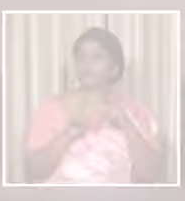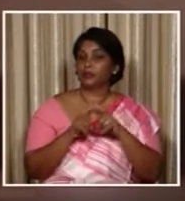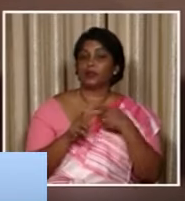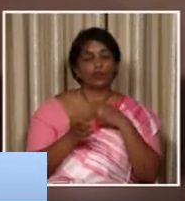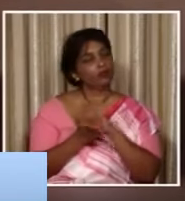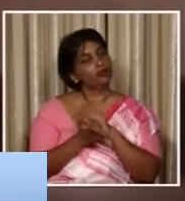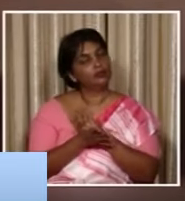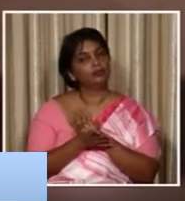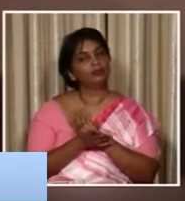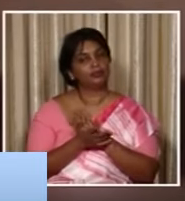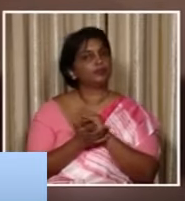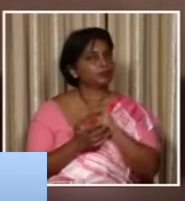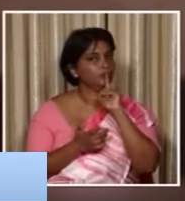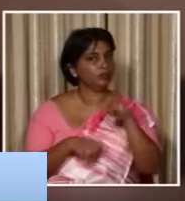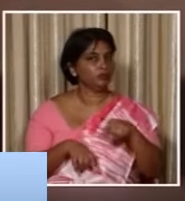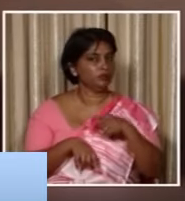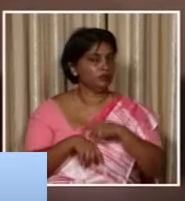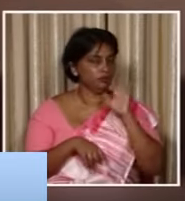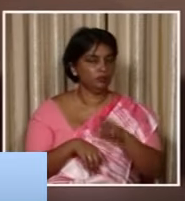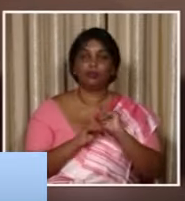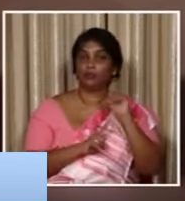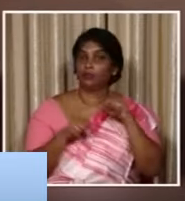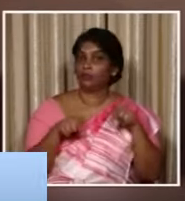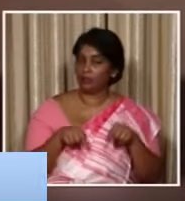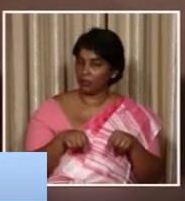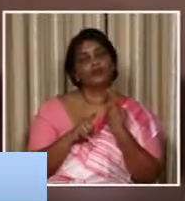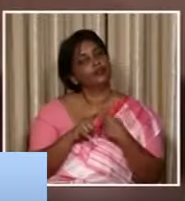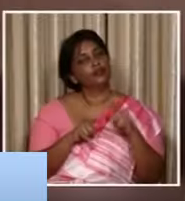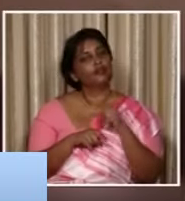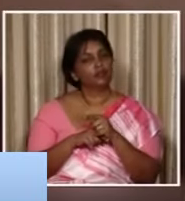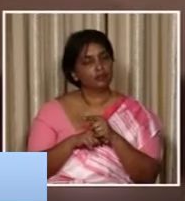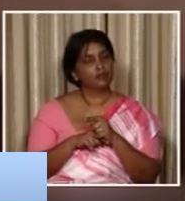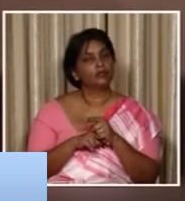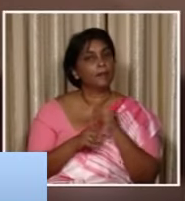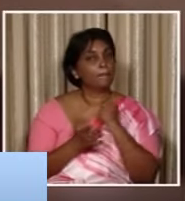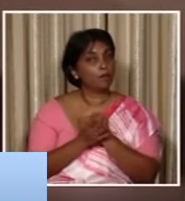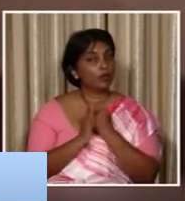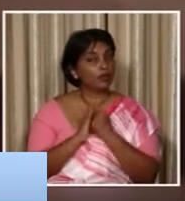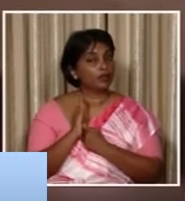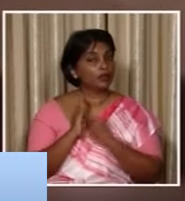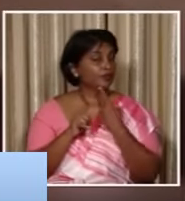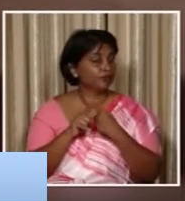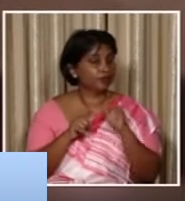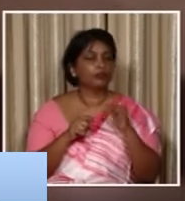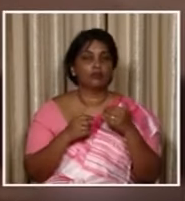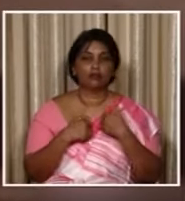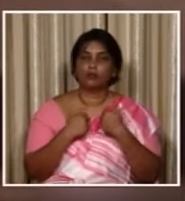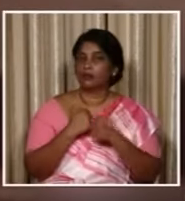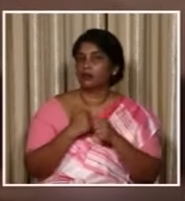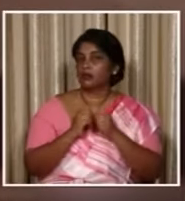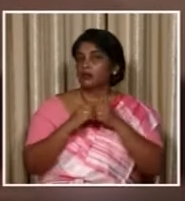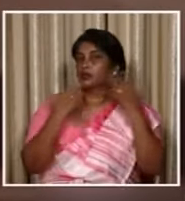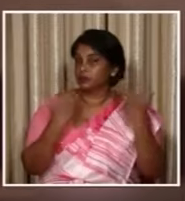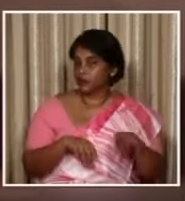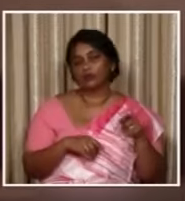සතුටින් කියනවා මේ අවස්ථාවේ මේ සභාවට මේ වෙනකොට බැංකු රෙගුලාසි පමණයි අපි සකස් කරලා අවසන්